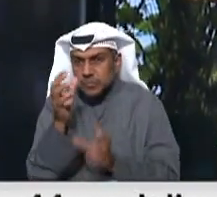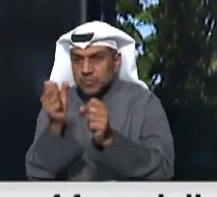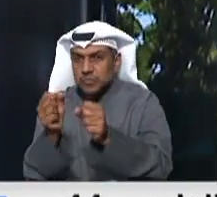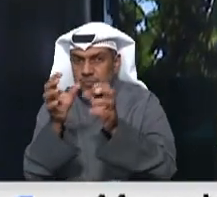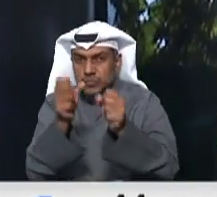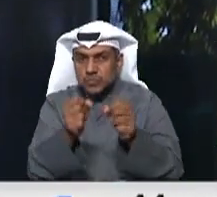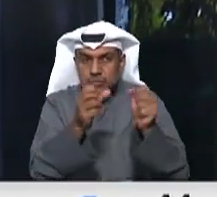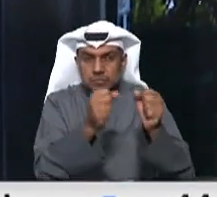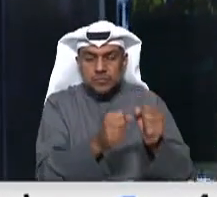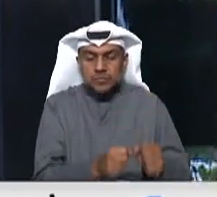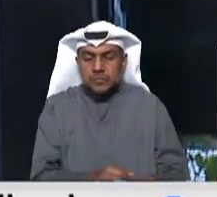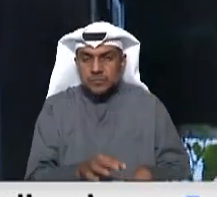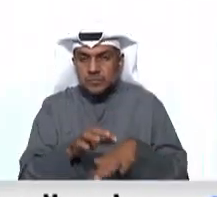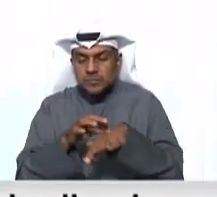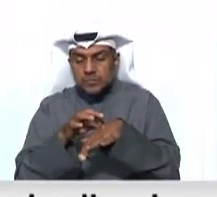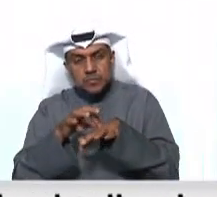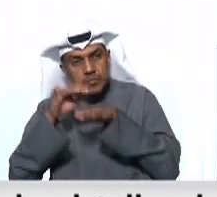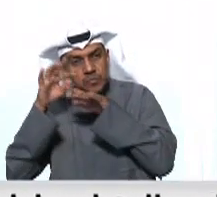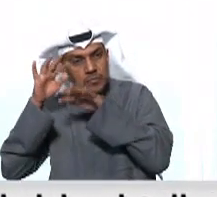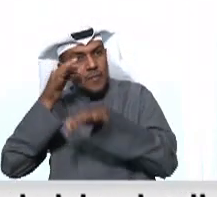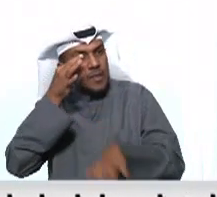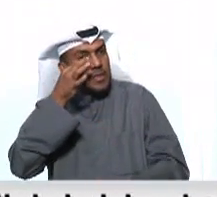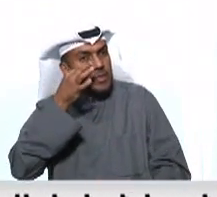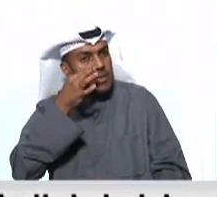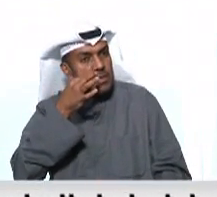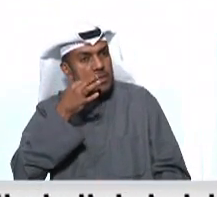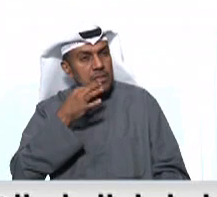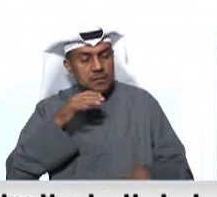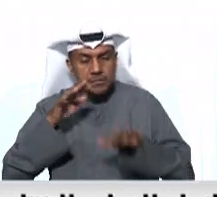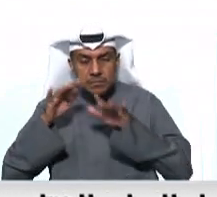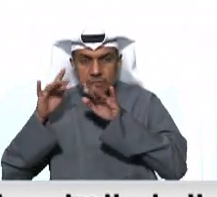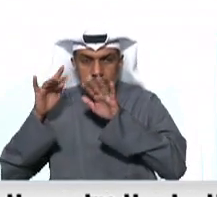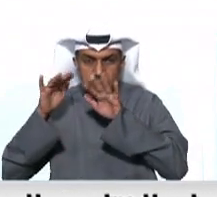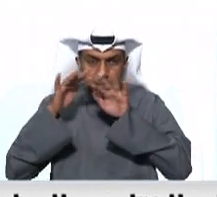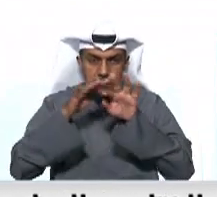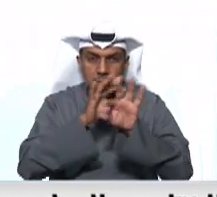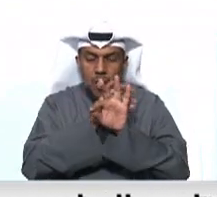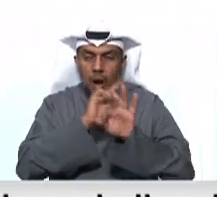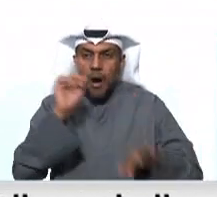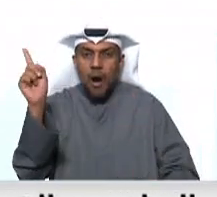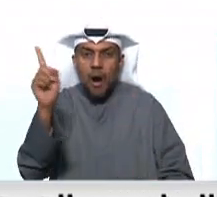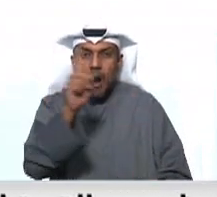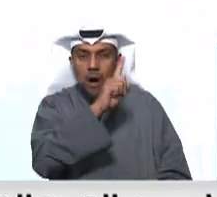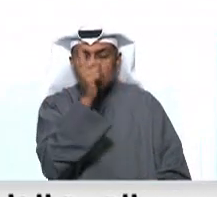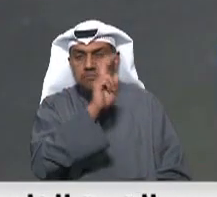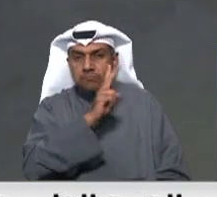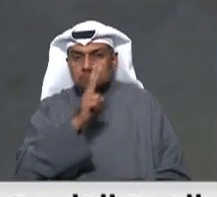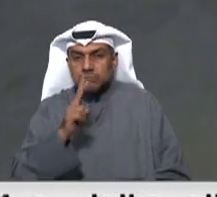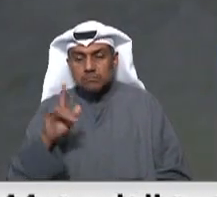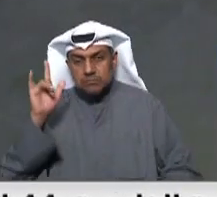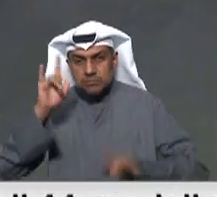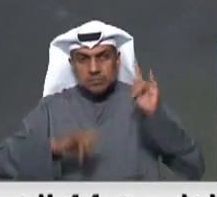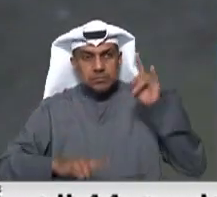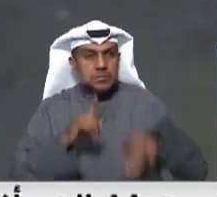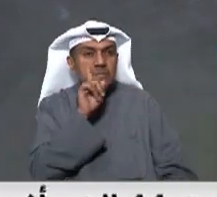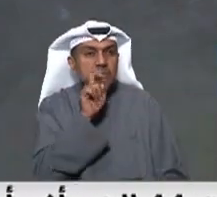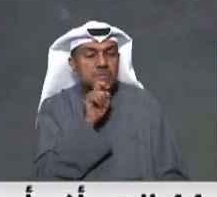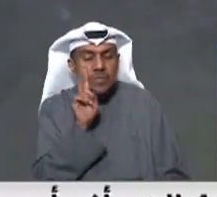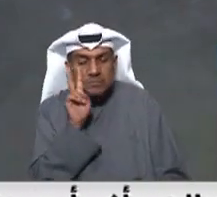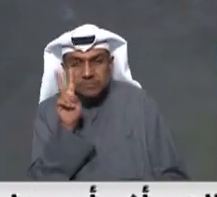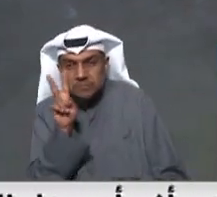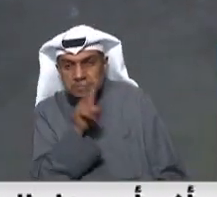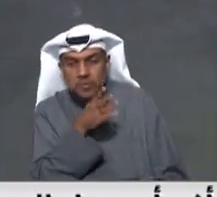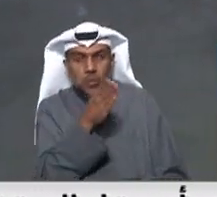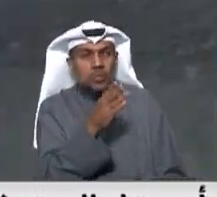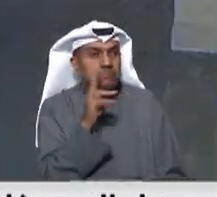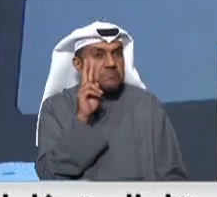متنوعا مهتما بالشان البيئي من مختلف دول العالم الذين سطروا اثناء زيارتهم للجناح الكويتي في